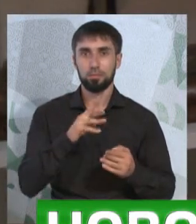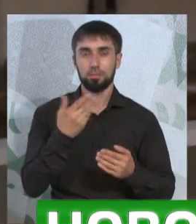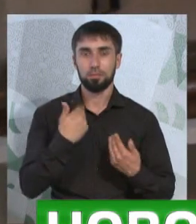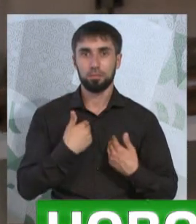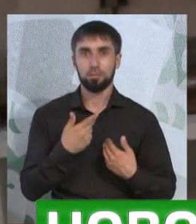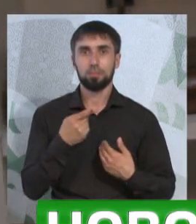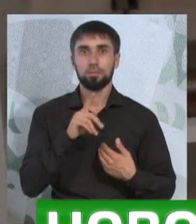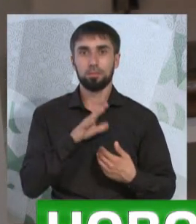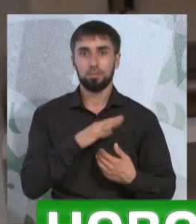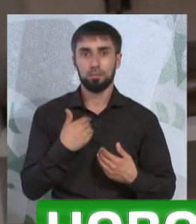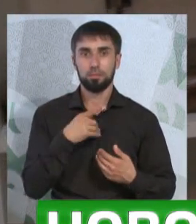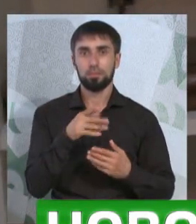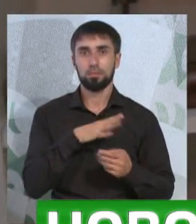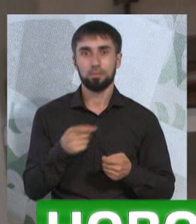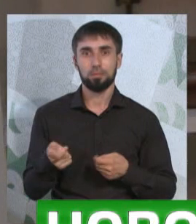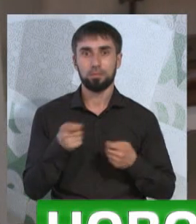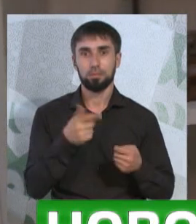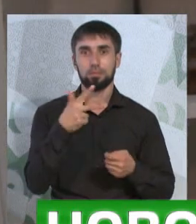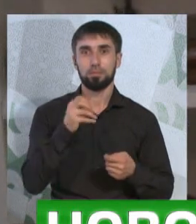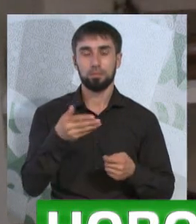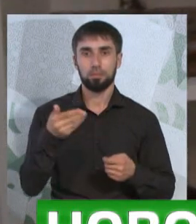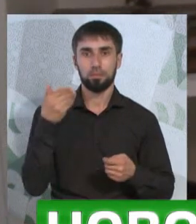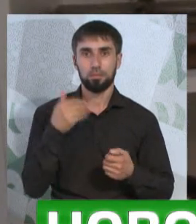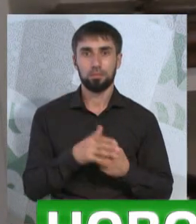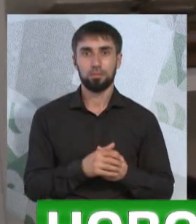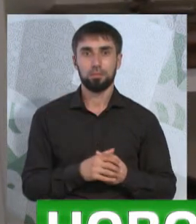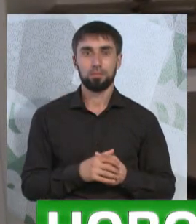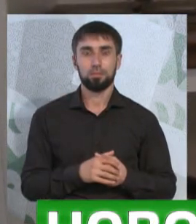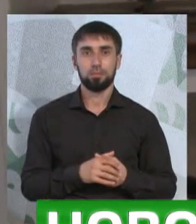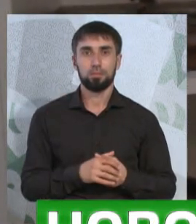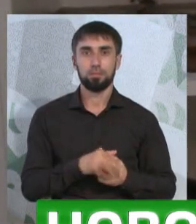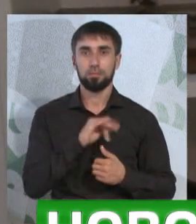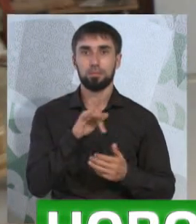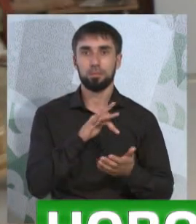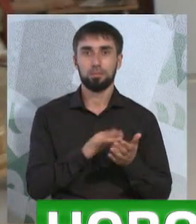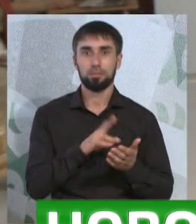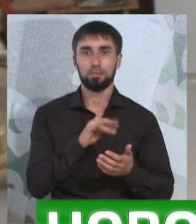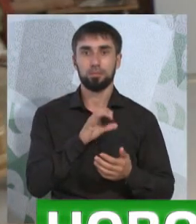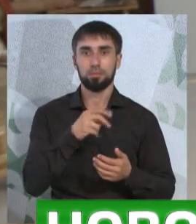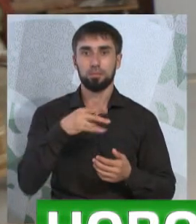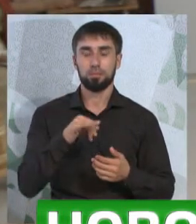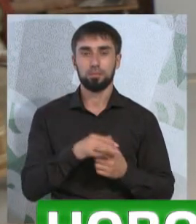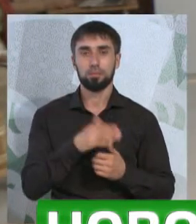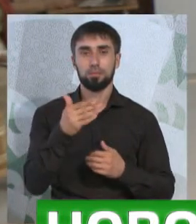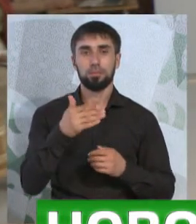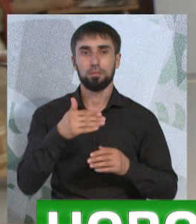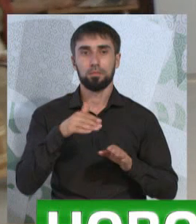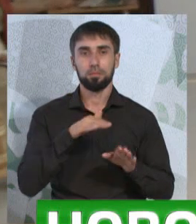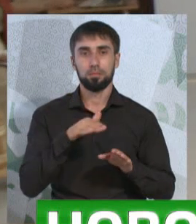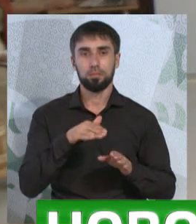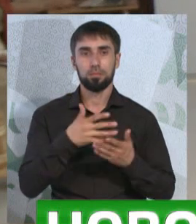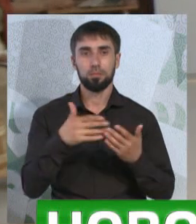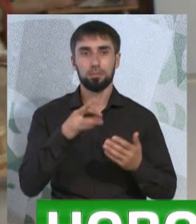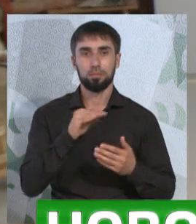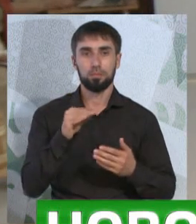потому что я эту машинку привезла более 30 лет тому назад из города Косли. Для юных швей, а их в колледже более 20,